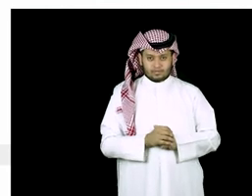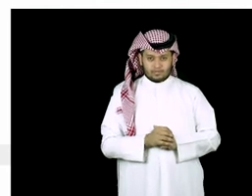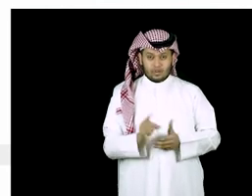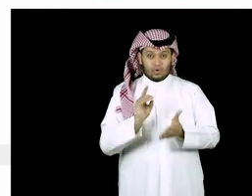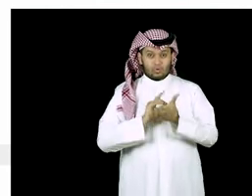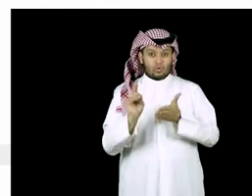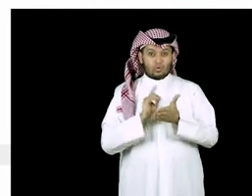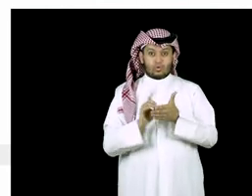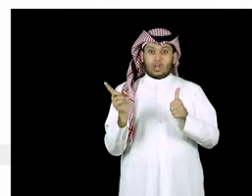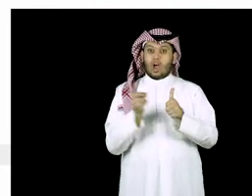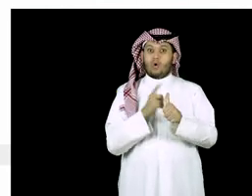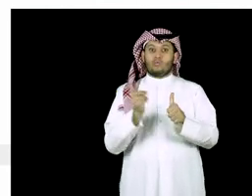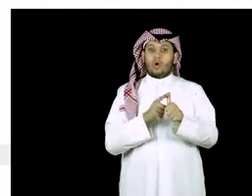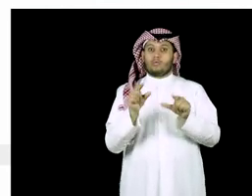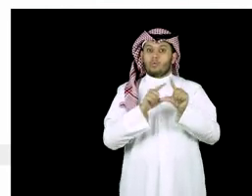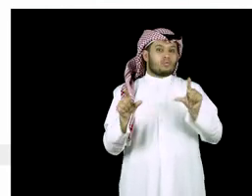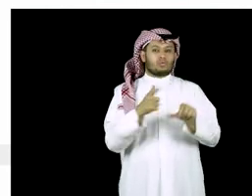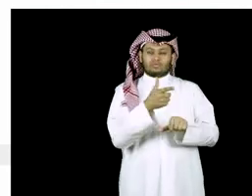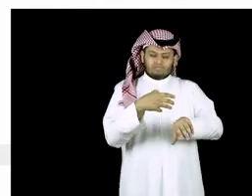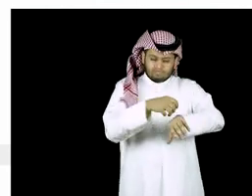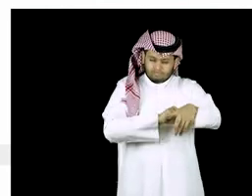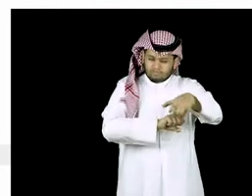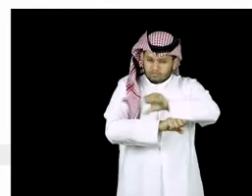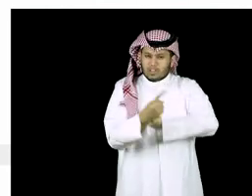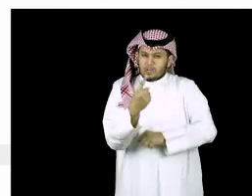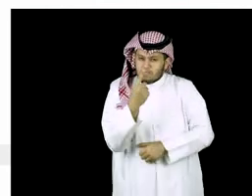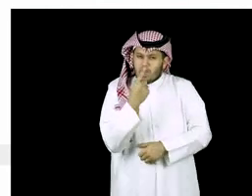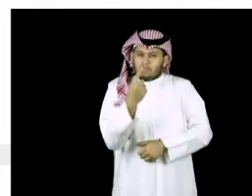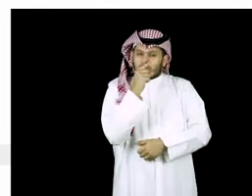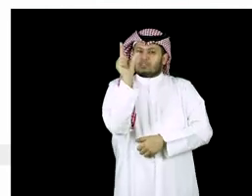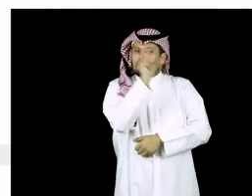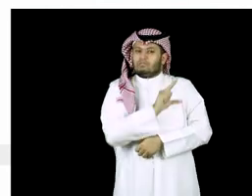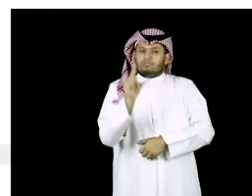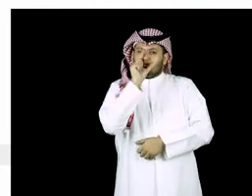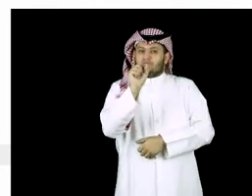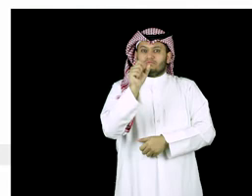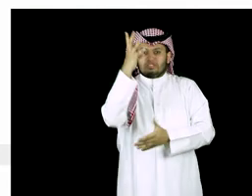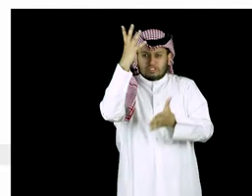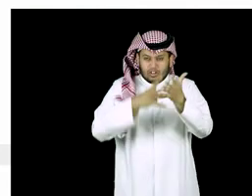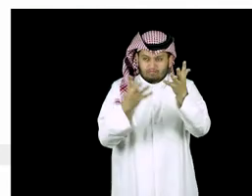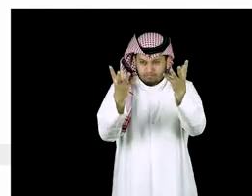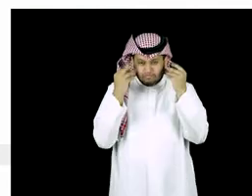الشرط الأول بلوغ مرتبة الاجتهاد في العلم الشرعي.